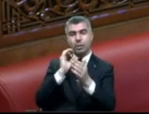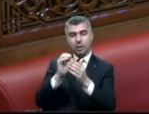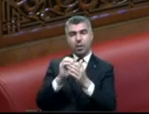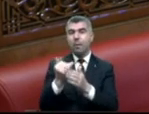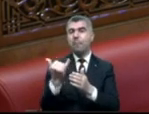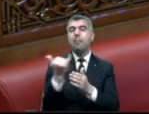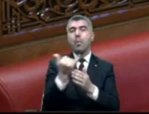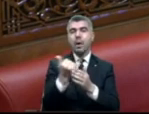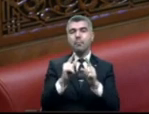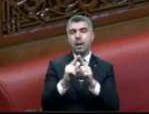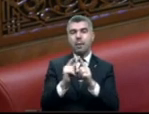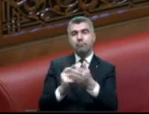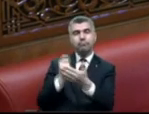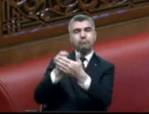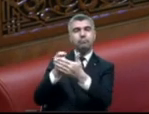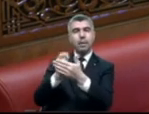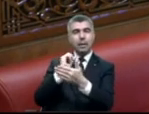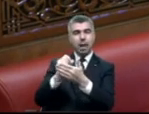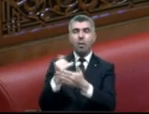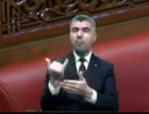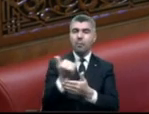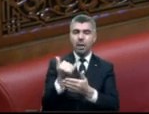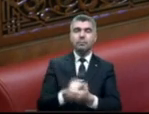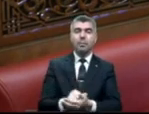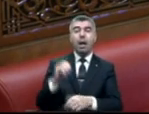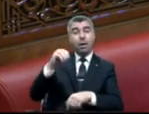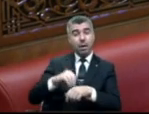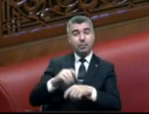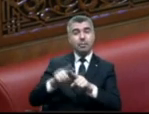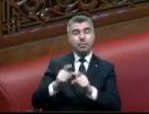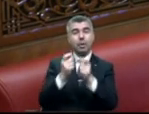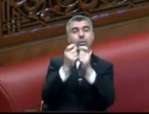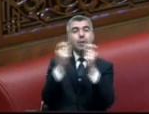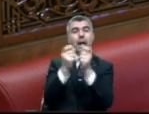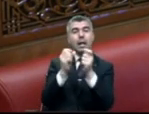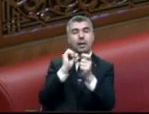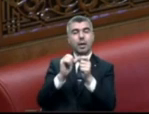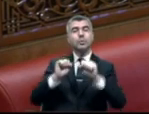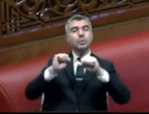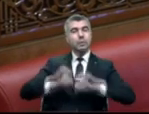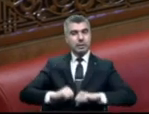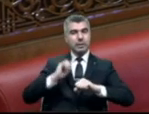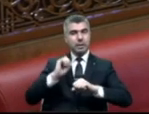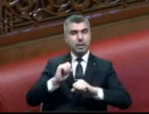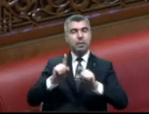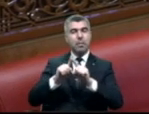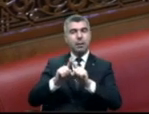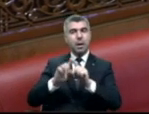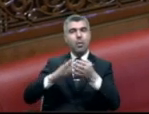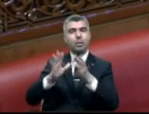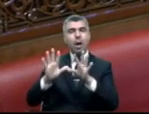من تحسين الفاتورة الطاقية ديالها، كما سيسمح لهذه الشركات بتوفير منتوجات تستجيب للمعايير التي